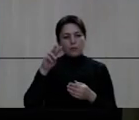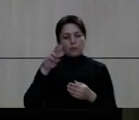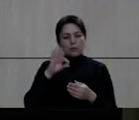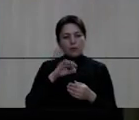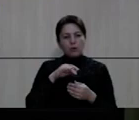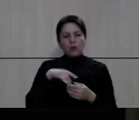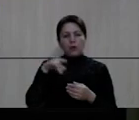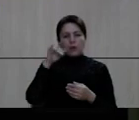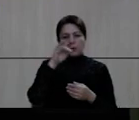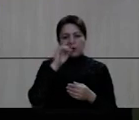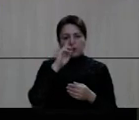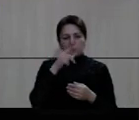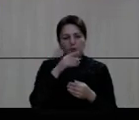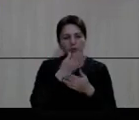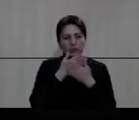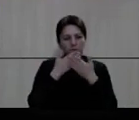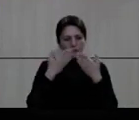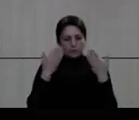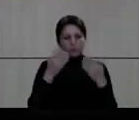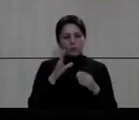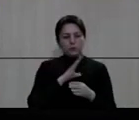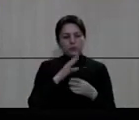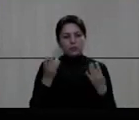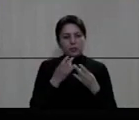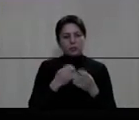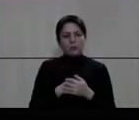xatolarisiz bayon qilinishi shart hisoblanadi.